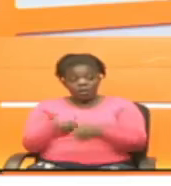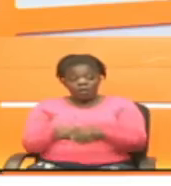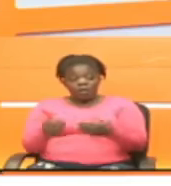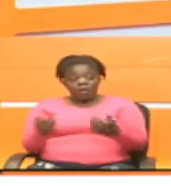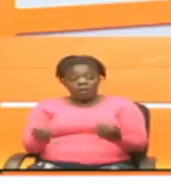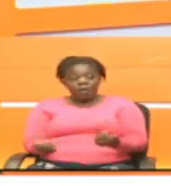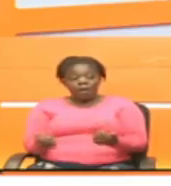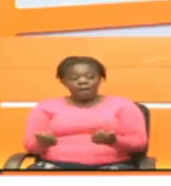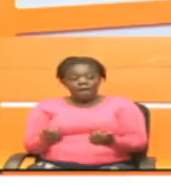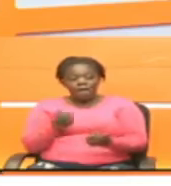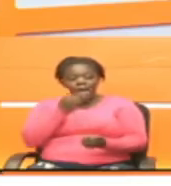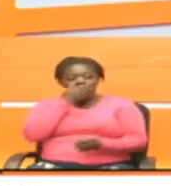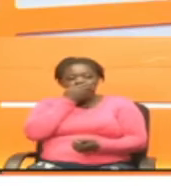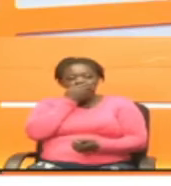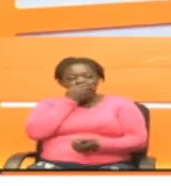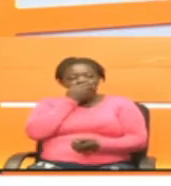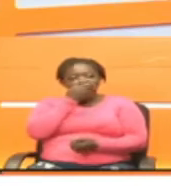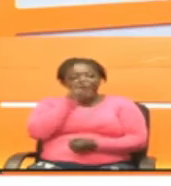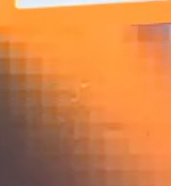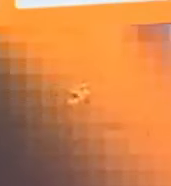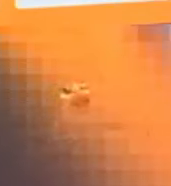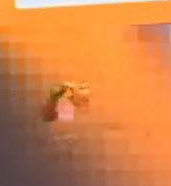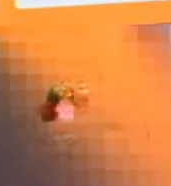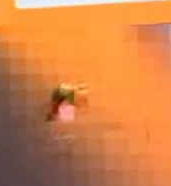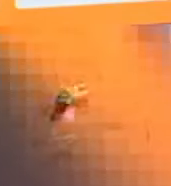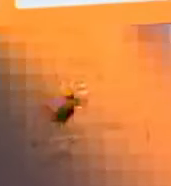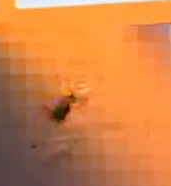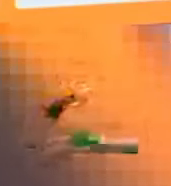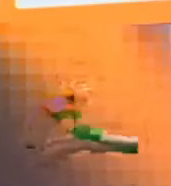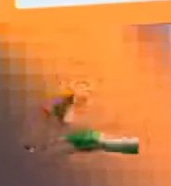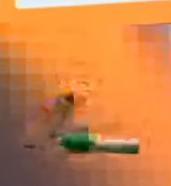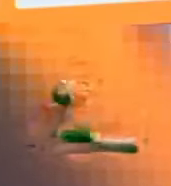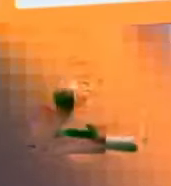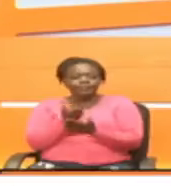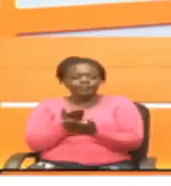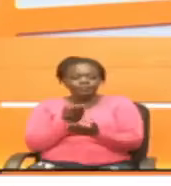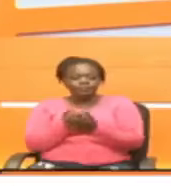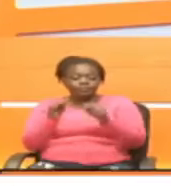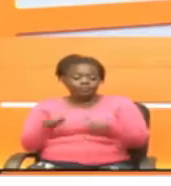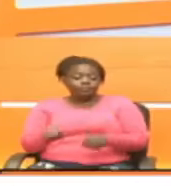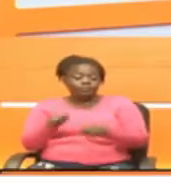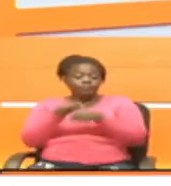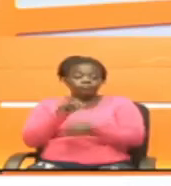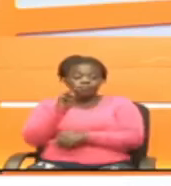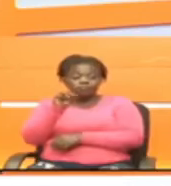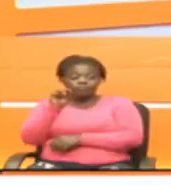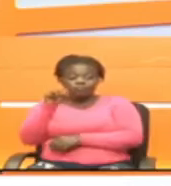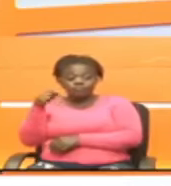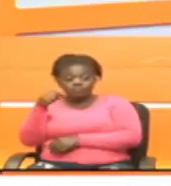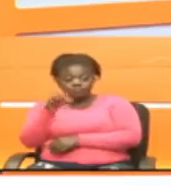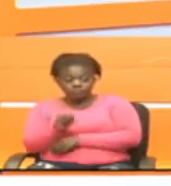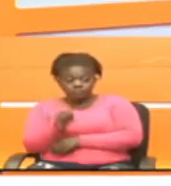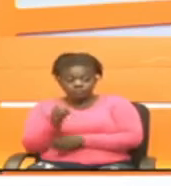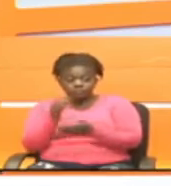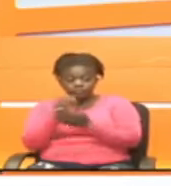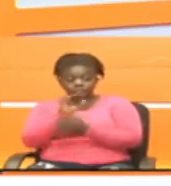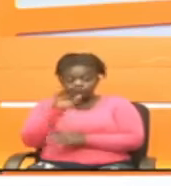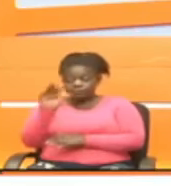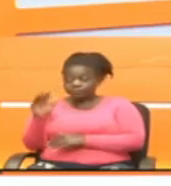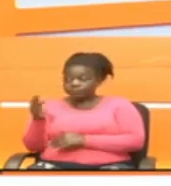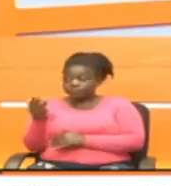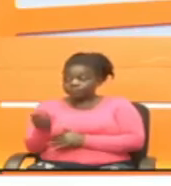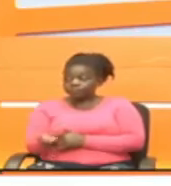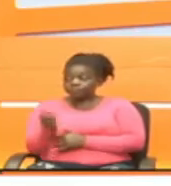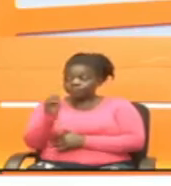gwe Musa Kamengo mu mpiji bawanjagidde abakulu emmengo nti babayambe okubazza